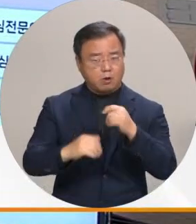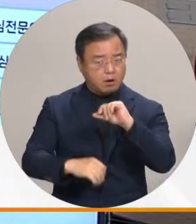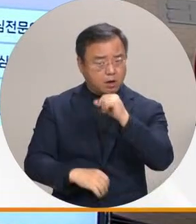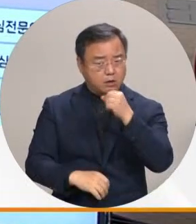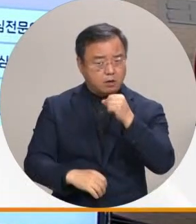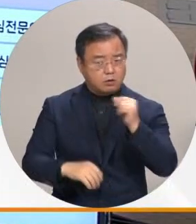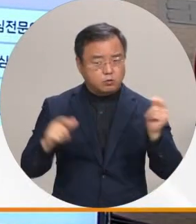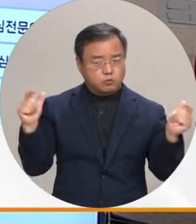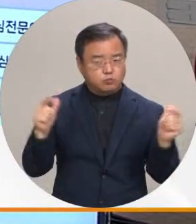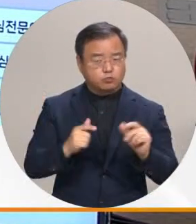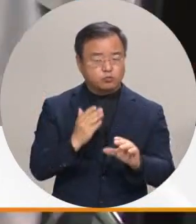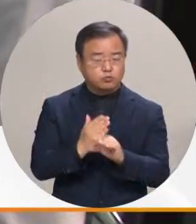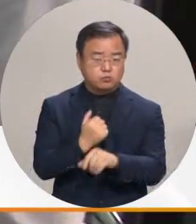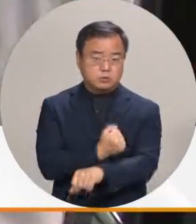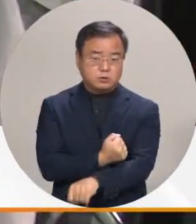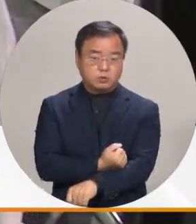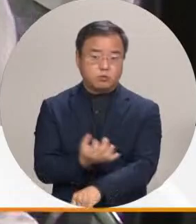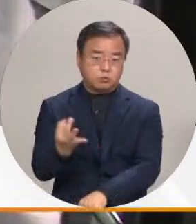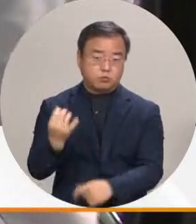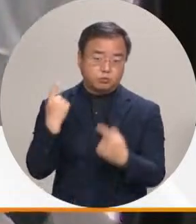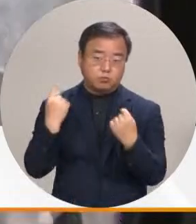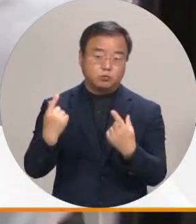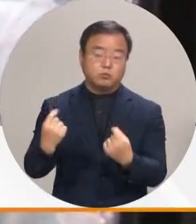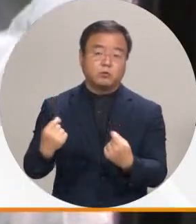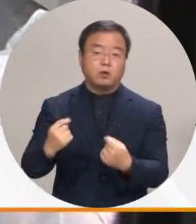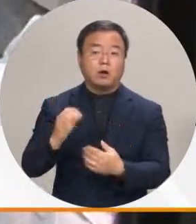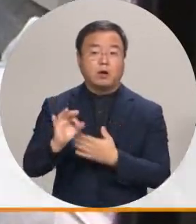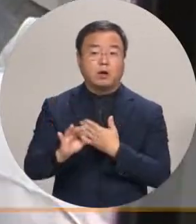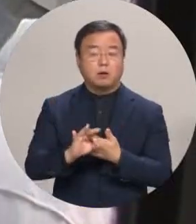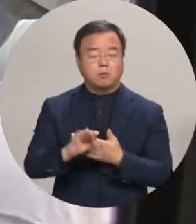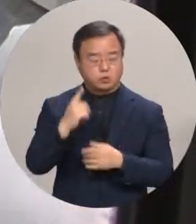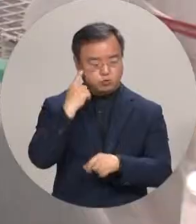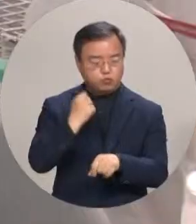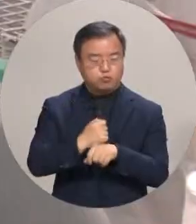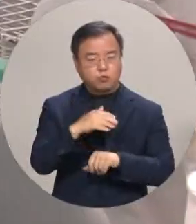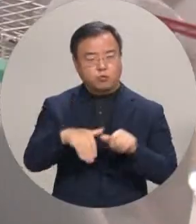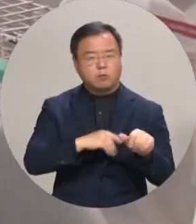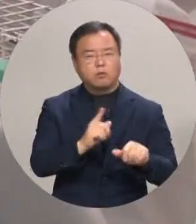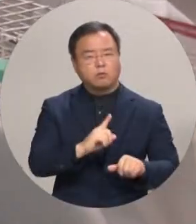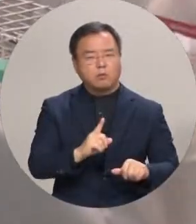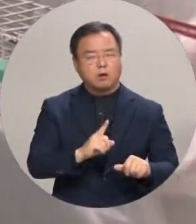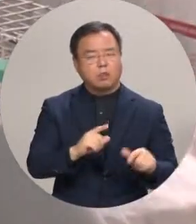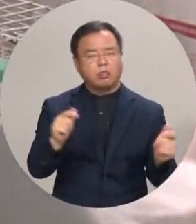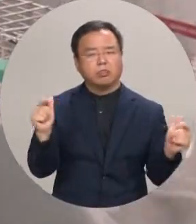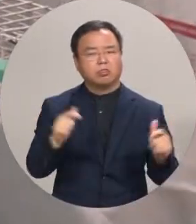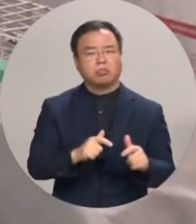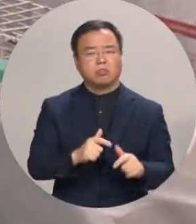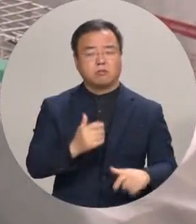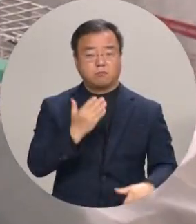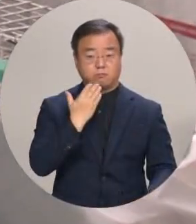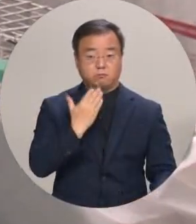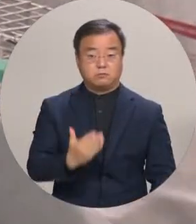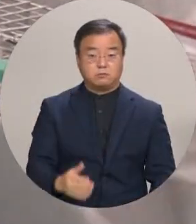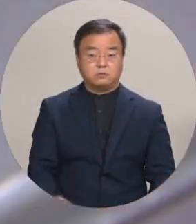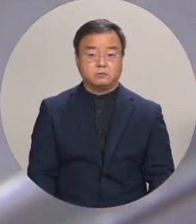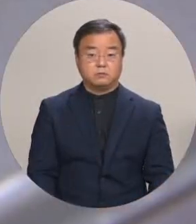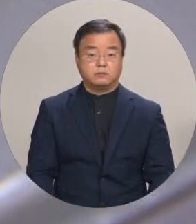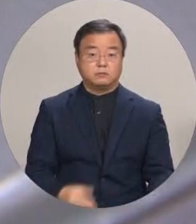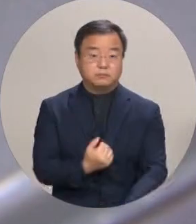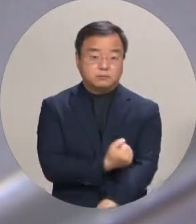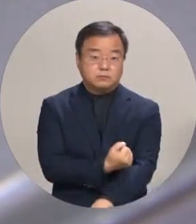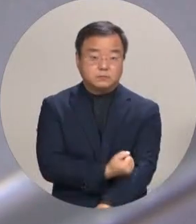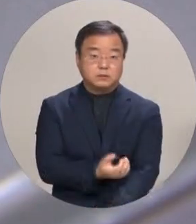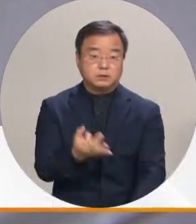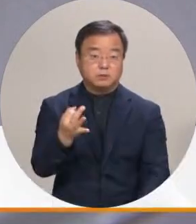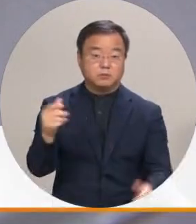상태에서 인건비를 유지하더라도 연구환경 위축은 불가피하다는 전망도 나옵니다 인건비를 줄이지